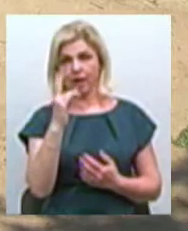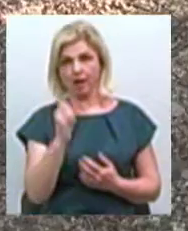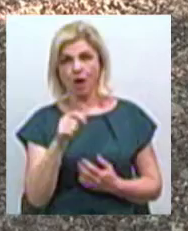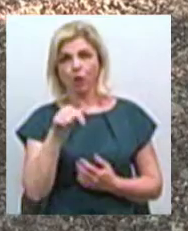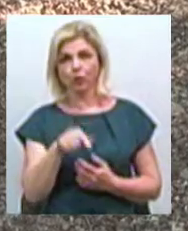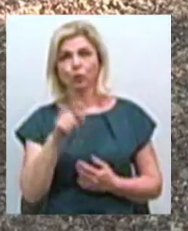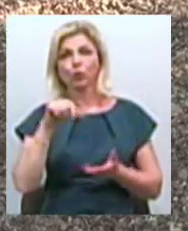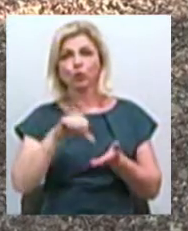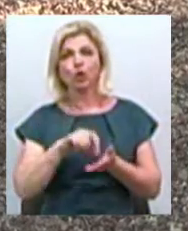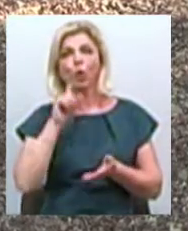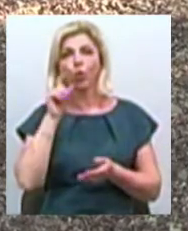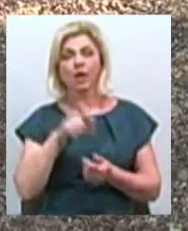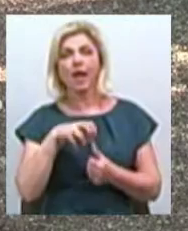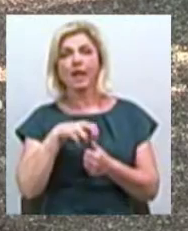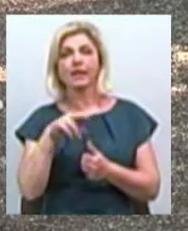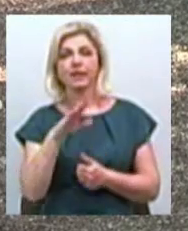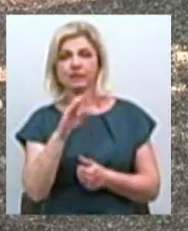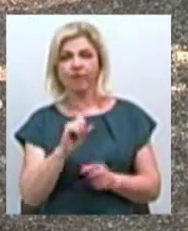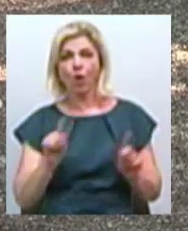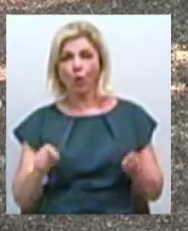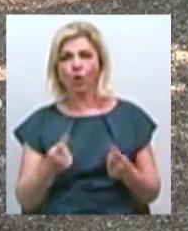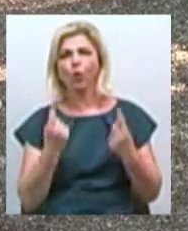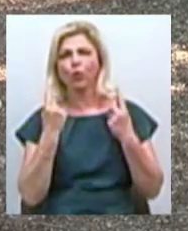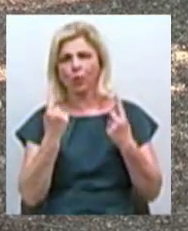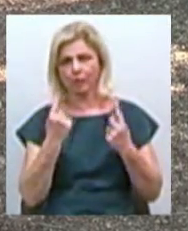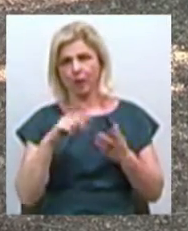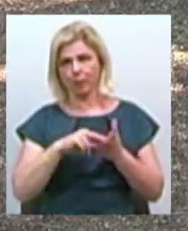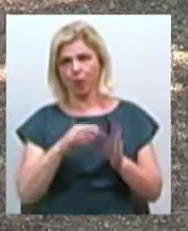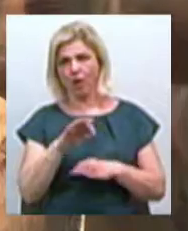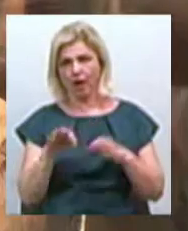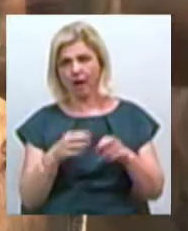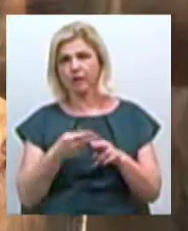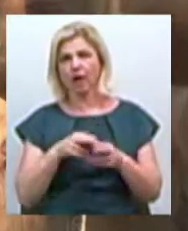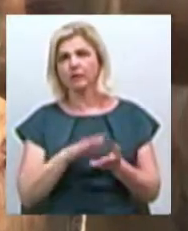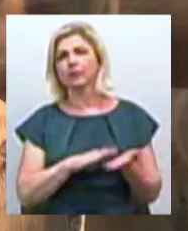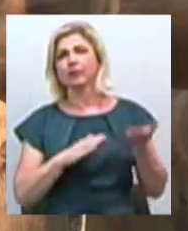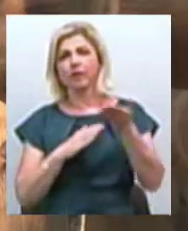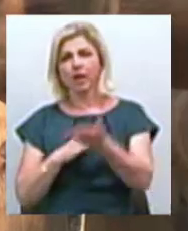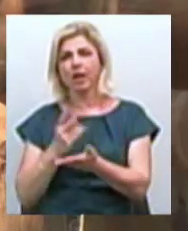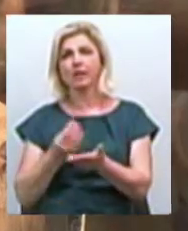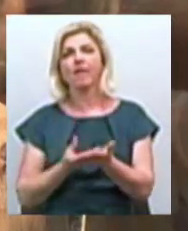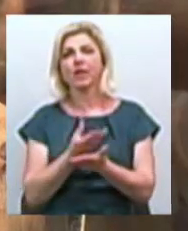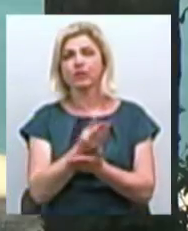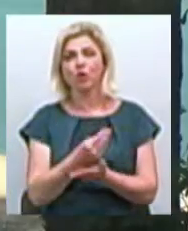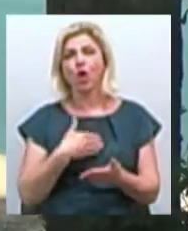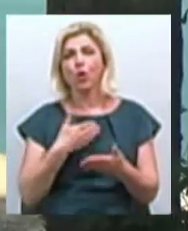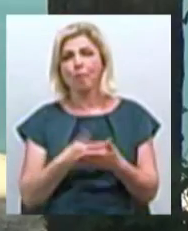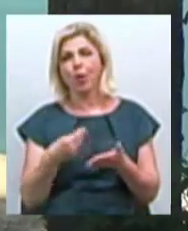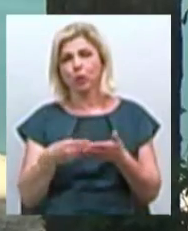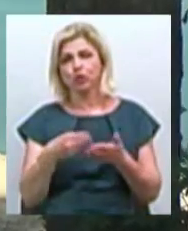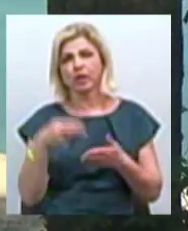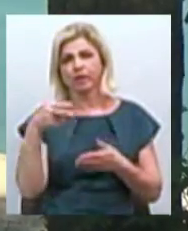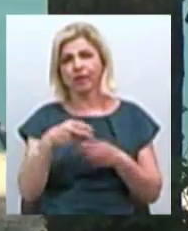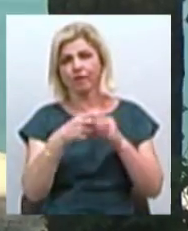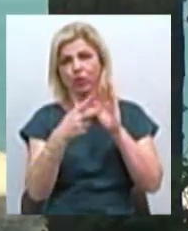учасники Української академії лідерства реалізували великий проект, який подавали на фінансування з громадського бюджету 2018 року.